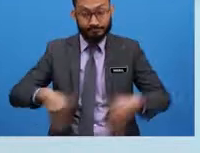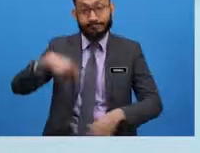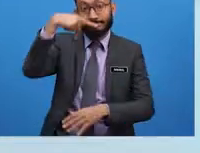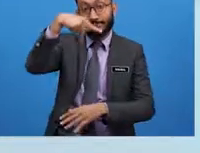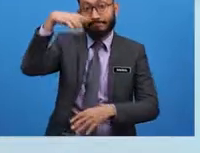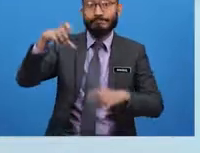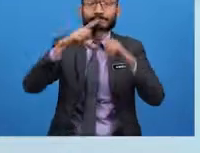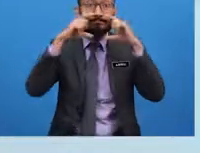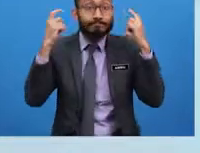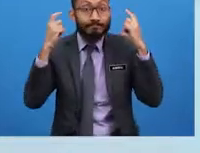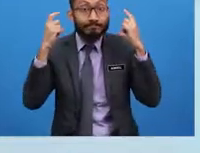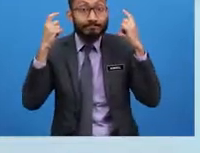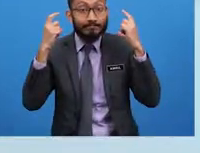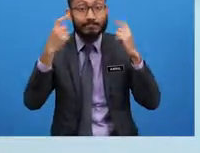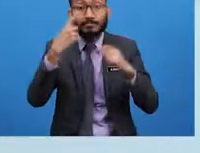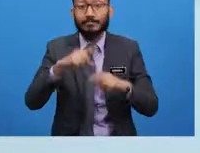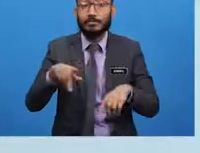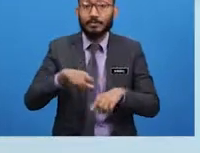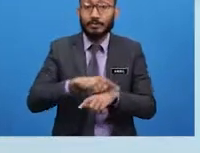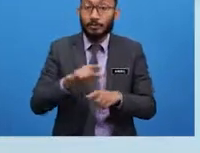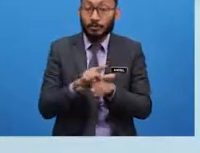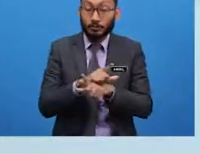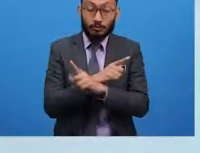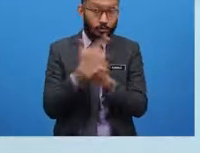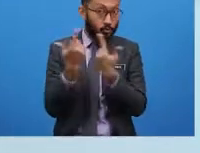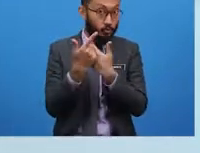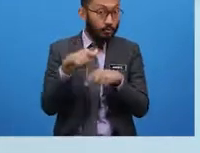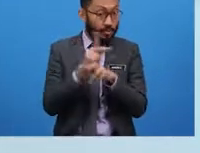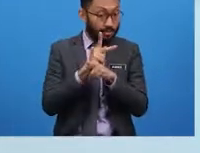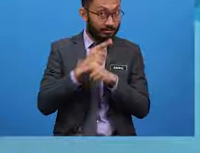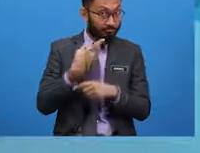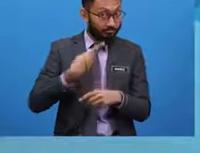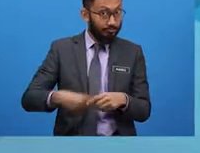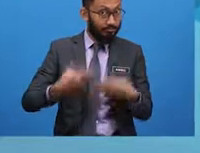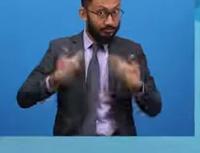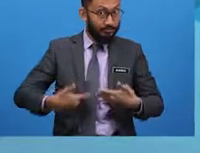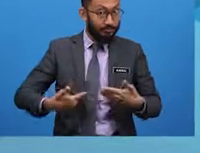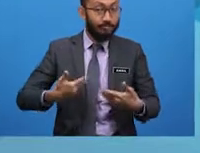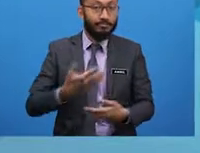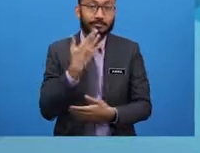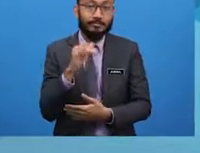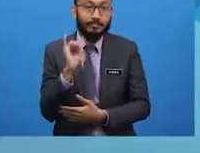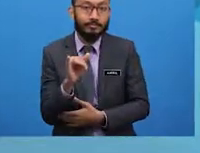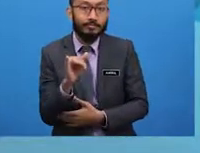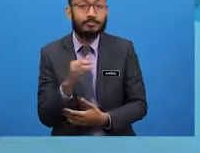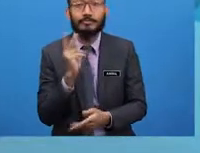muka untuk melindungi diri daripada menghidu bahan pewarna.